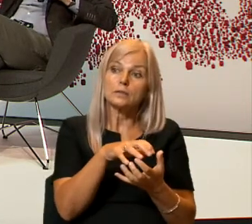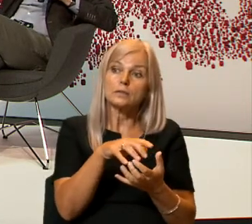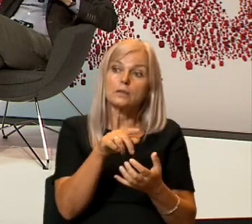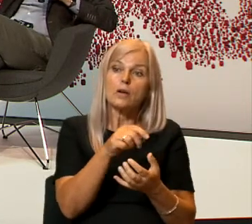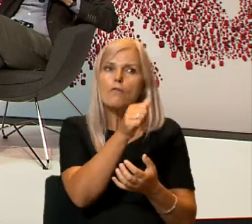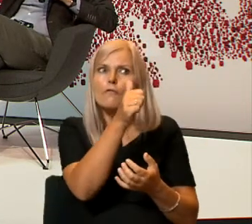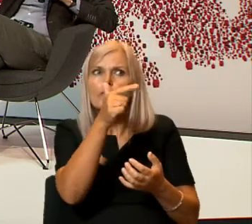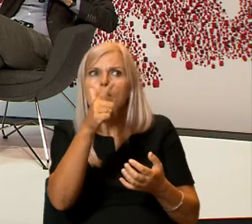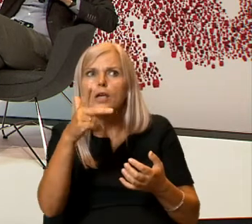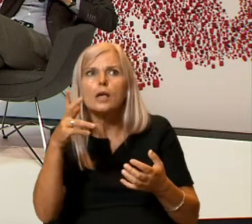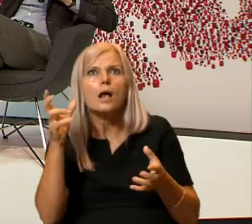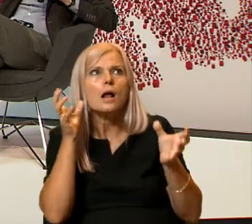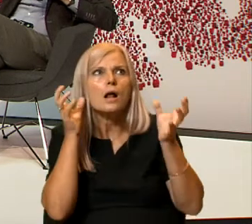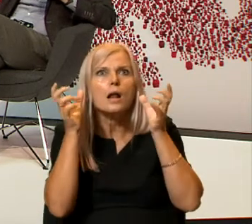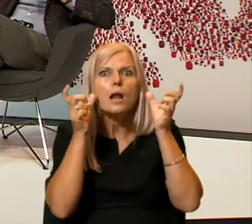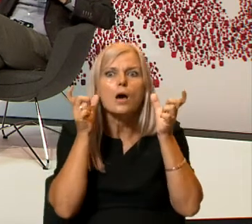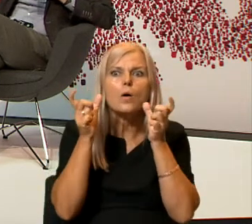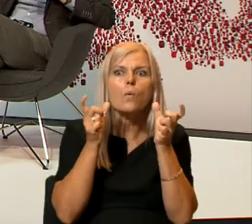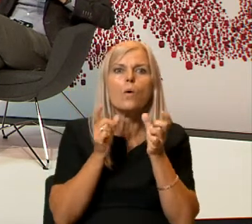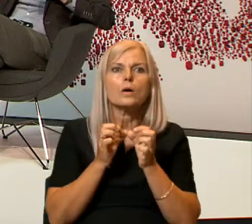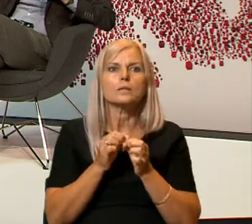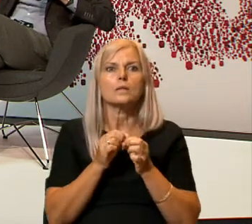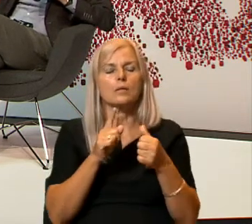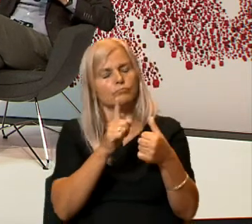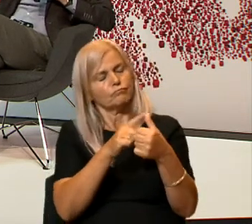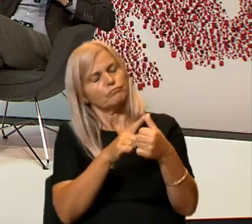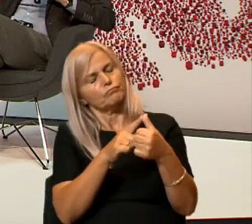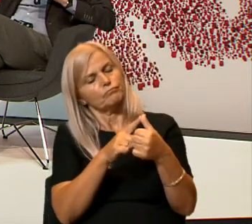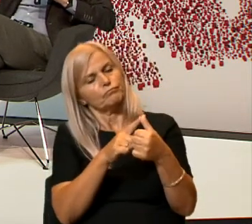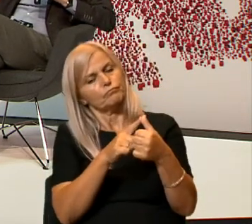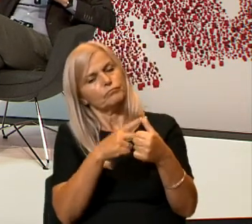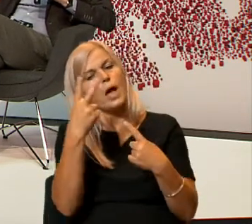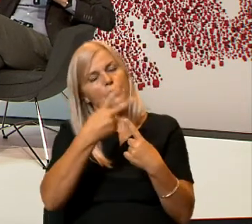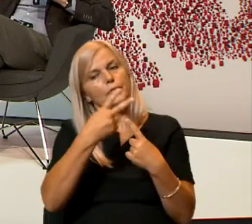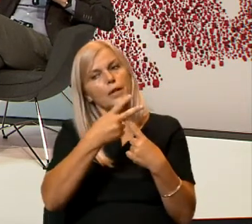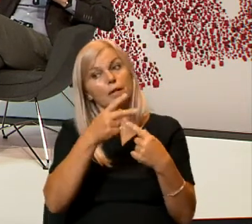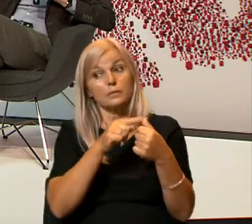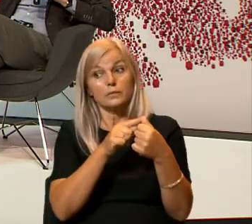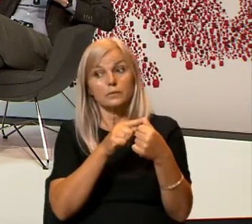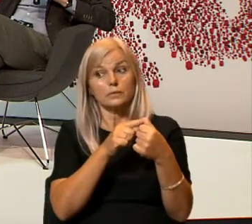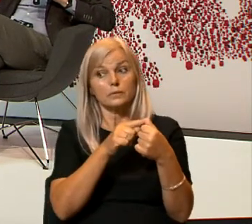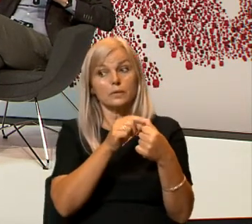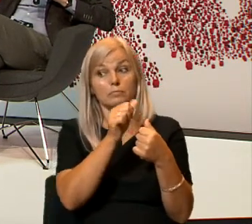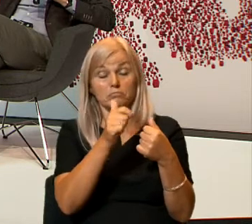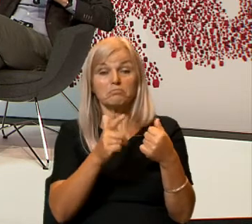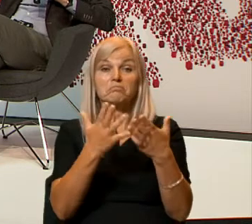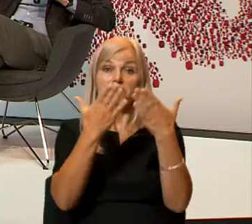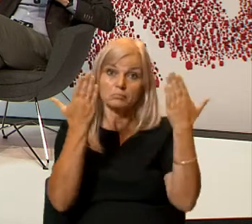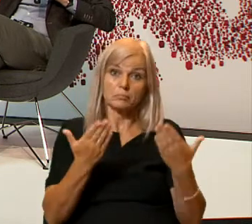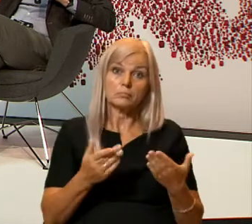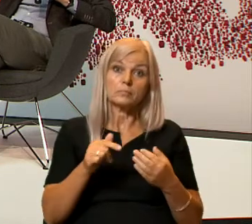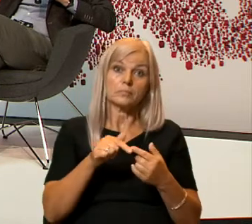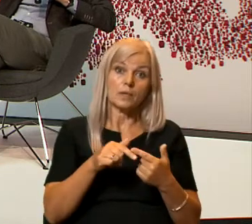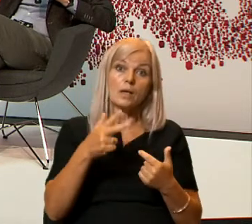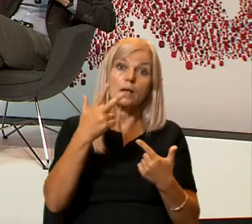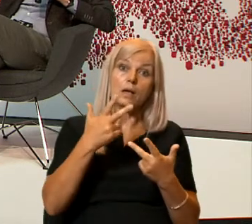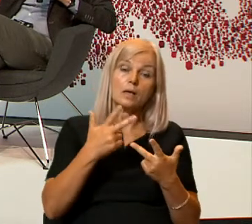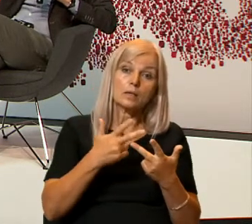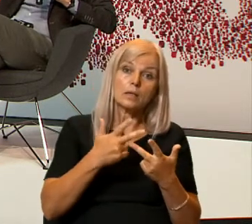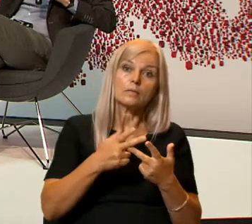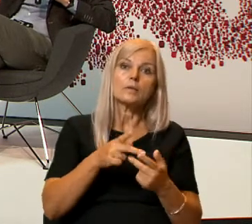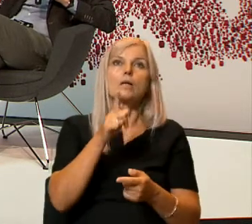wielogłos. Mamy tam kanały telewizyjne i różną prasę, ale też telewizje